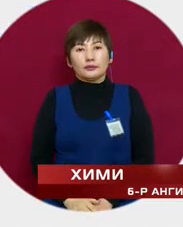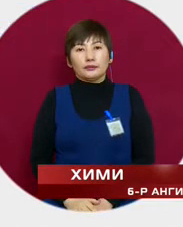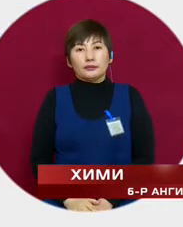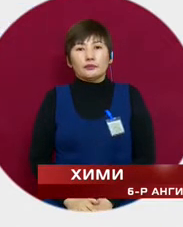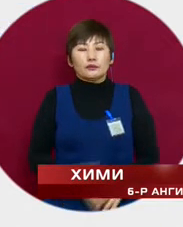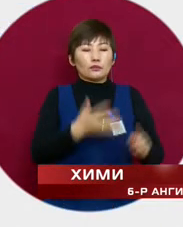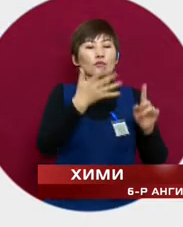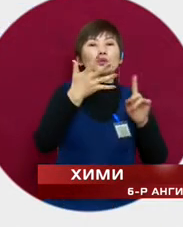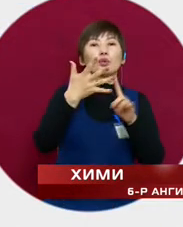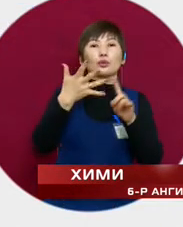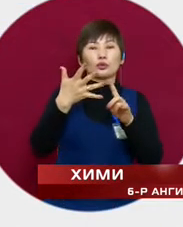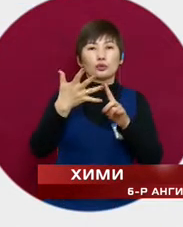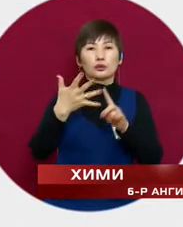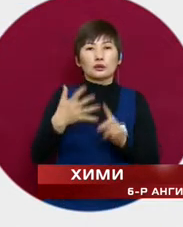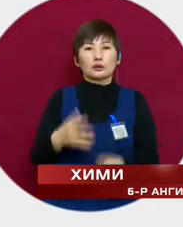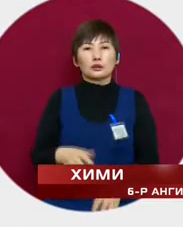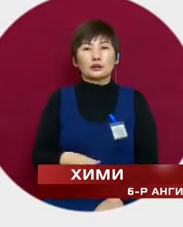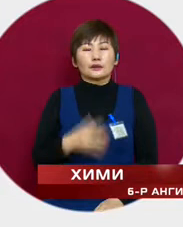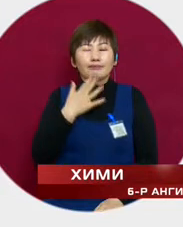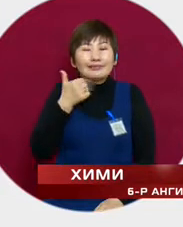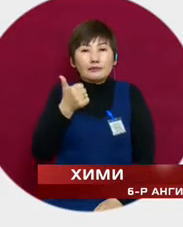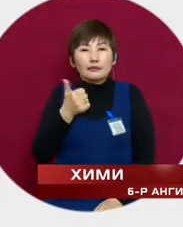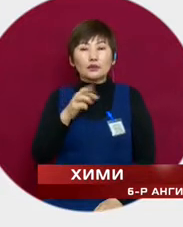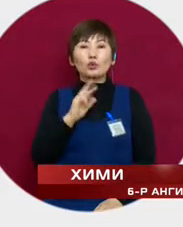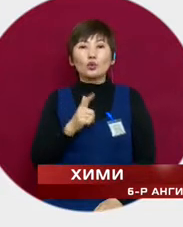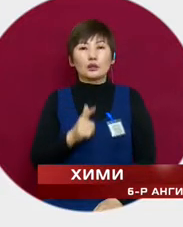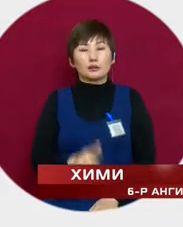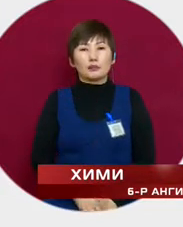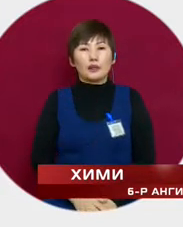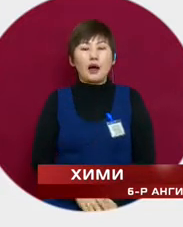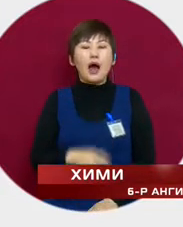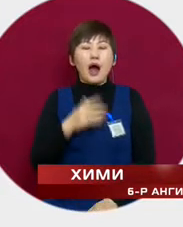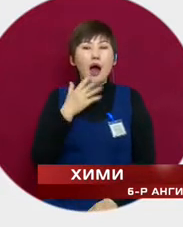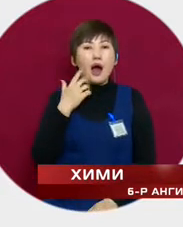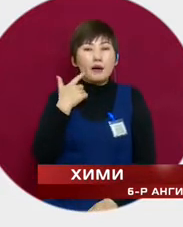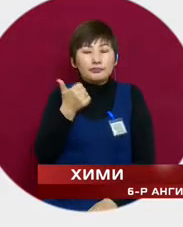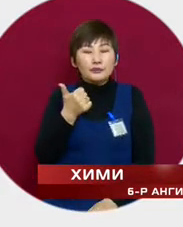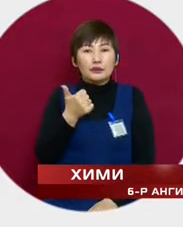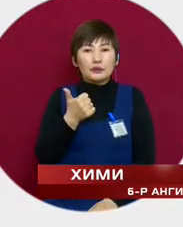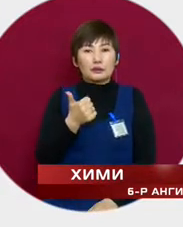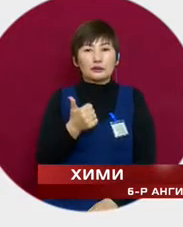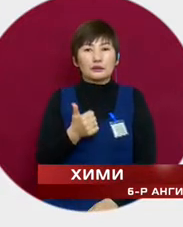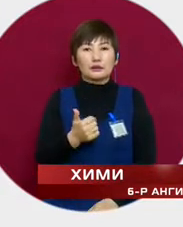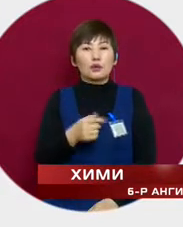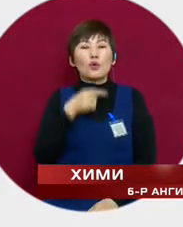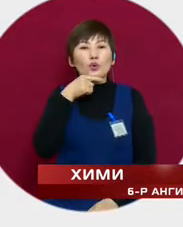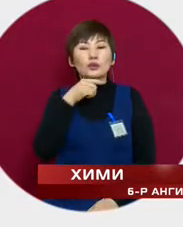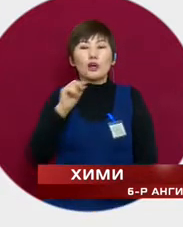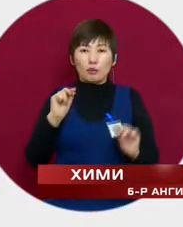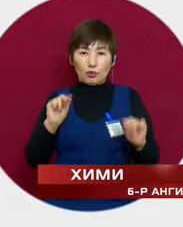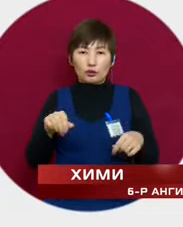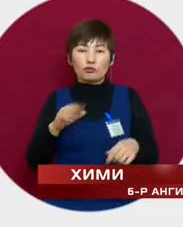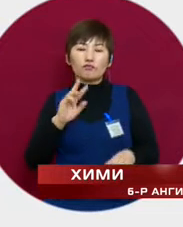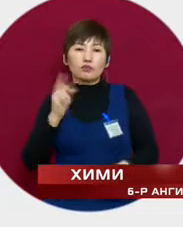За, дөрөвт нь эсвэлэн гэдэг үг бахна. Эсвэлэн амттай универсал илрүүлэгчийг улаан болгодог